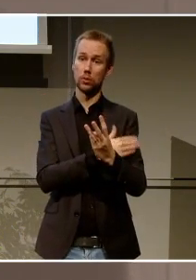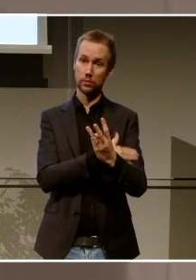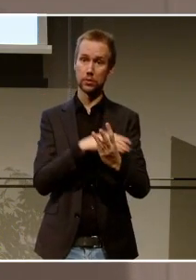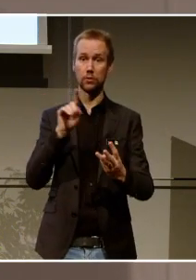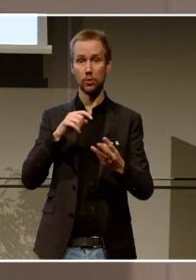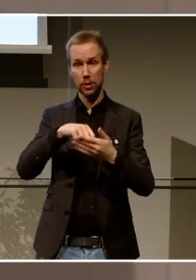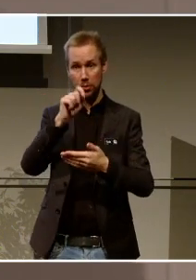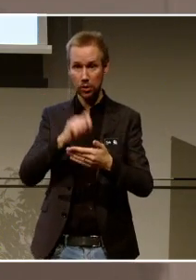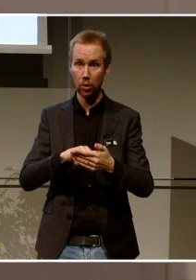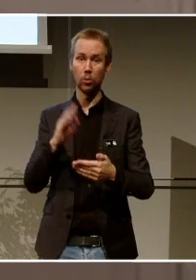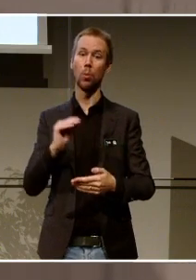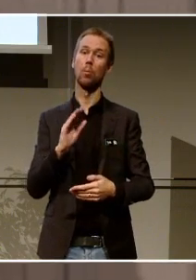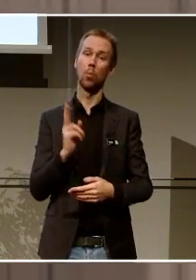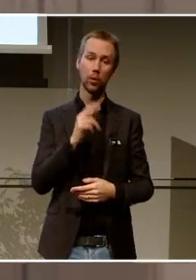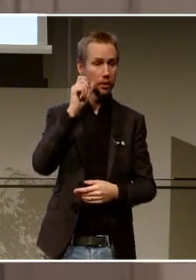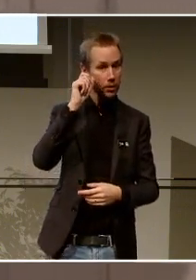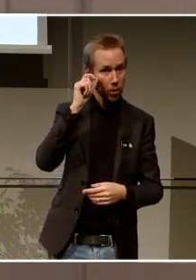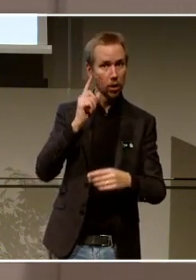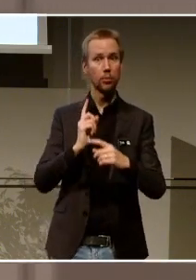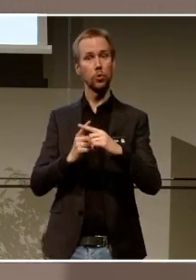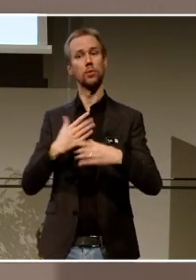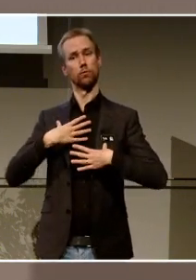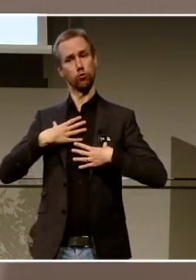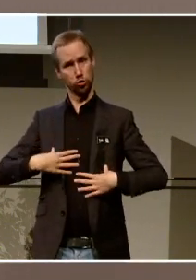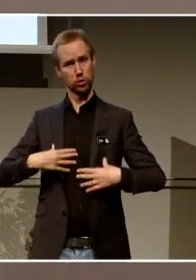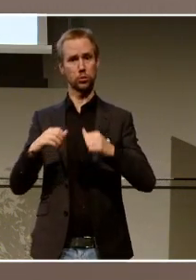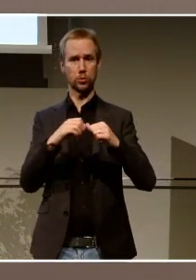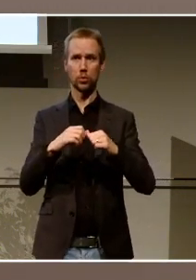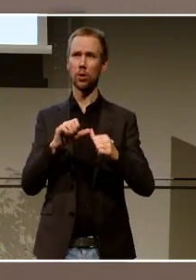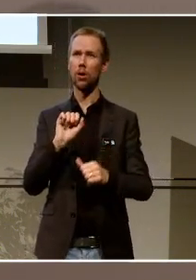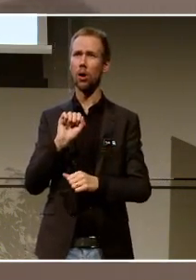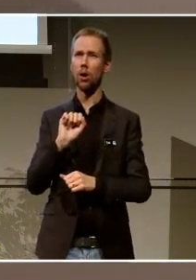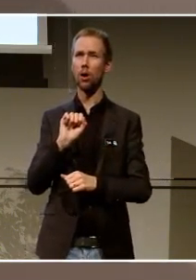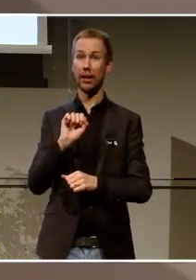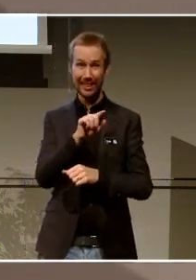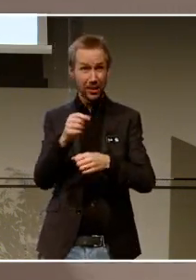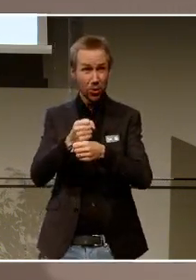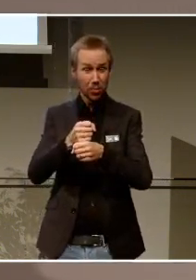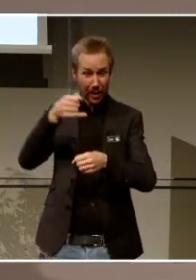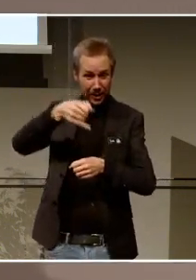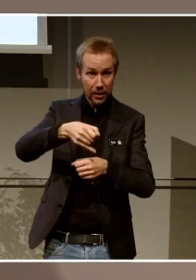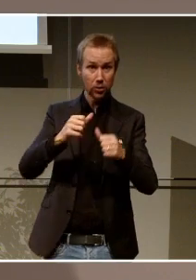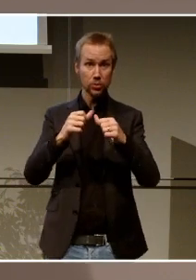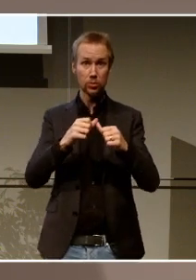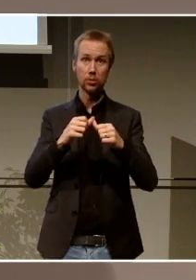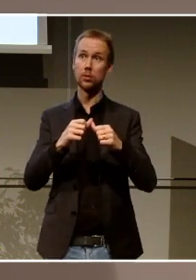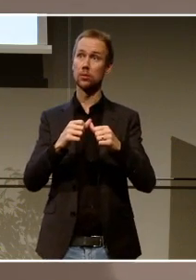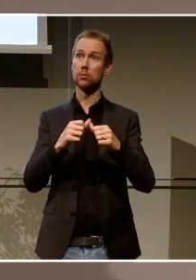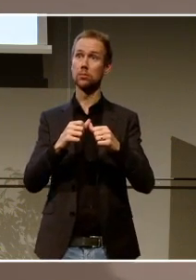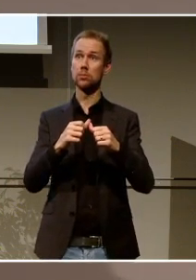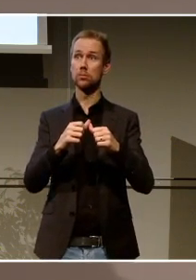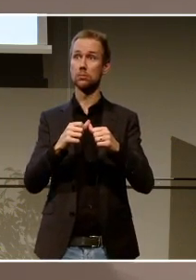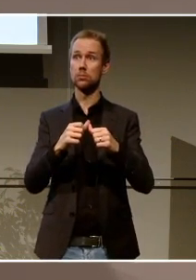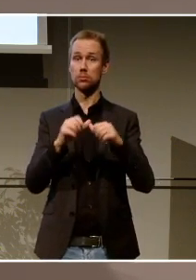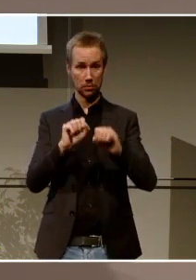fysiska organisationer. Alltså att när ni gör och jobbar i en organisation så behöver vi både möta människor och vara på en plats